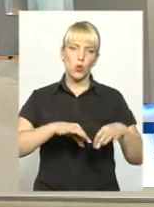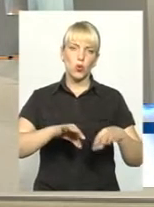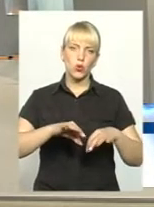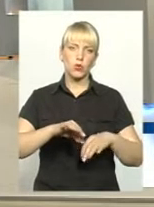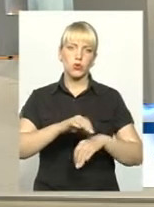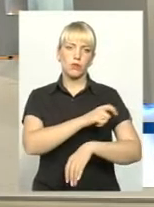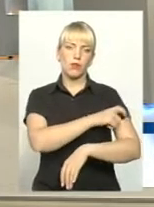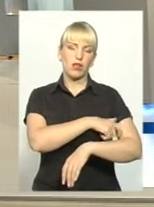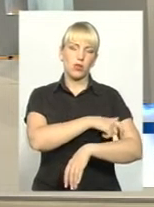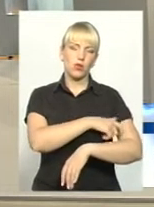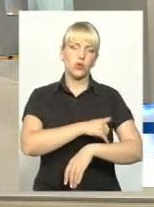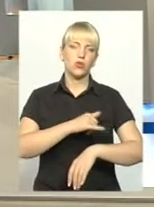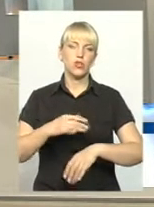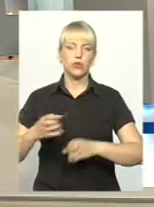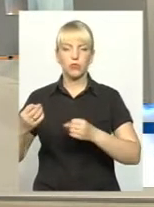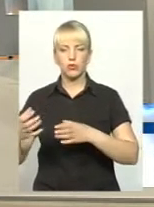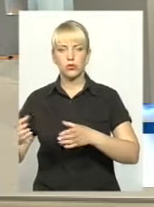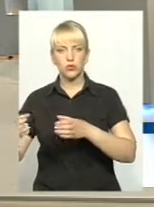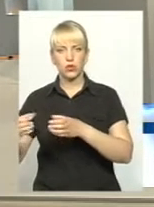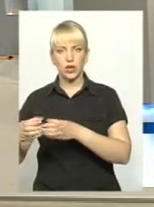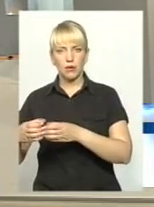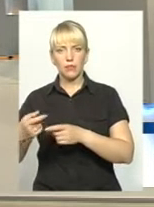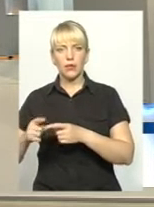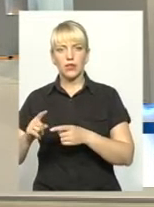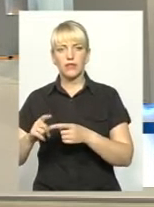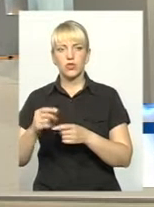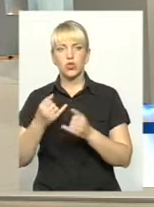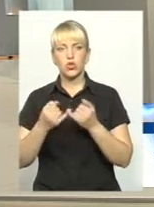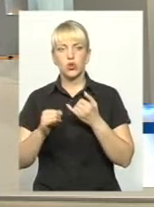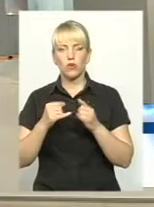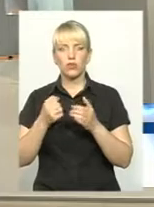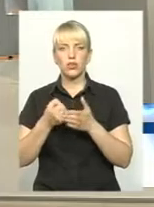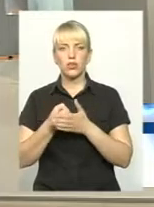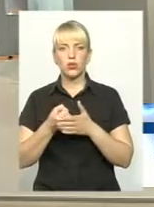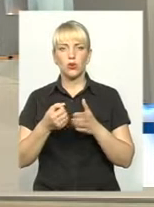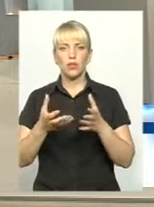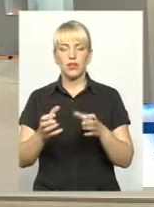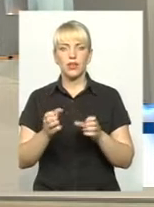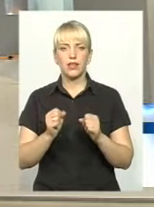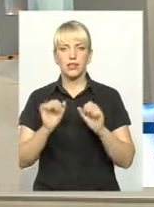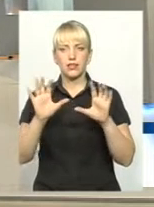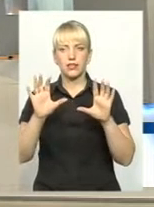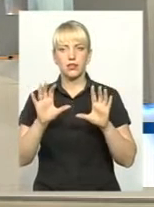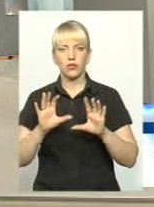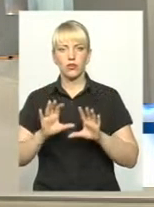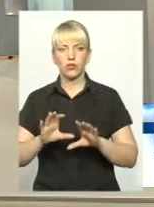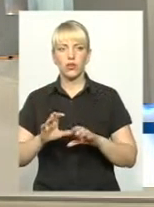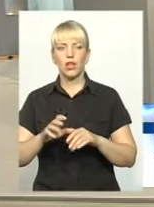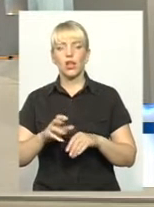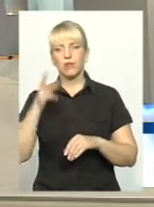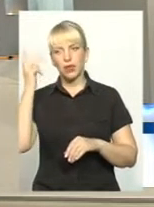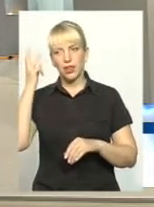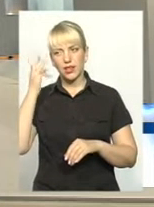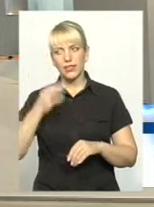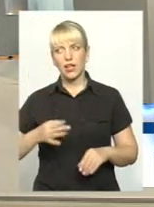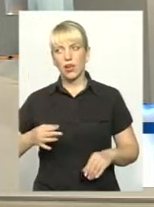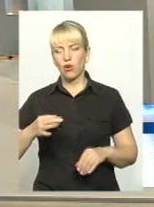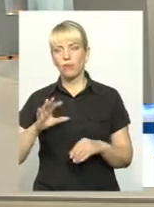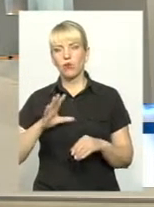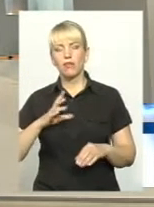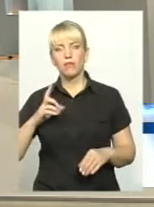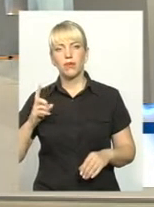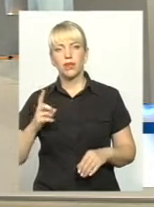що в 2014 році, в жовтні місяці, до прийняття закону, Хмельницька область була перша в